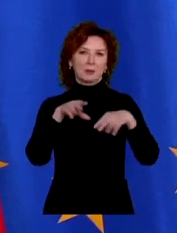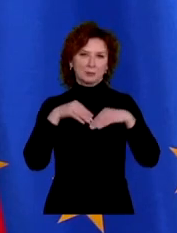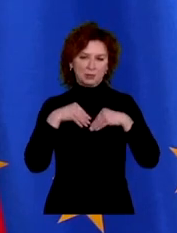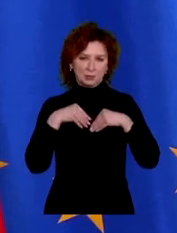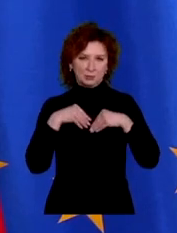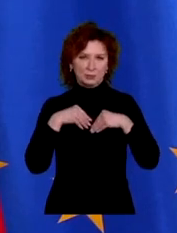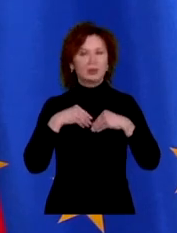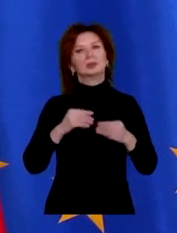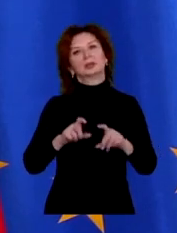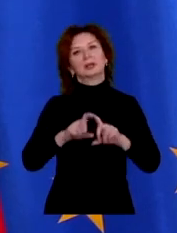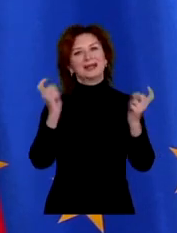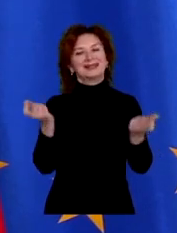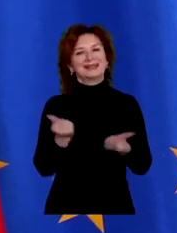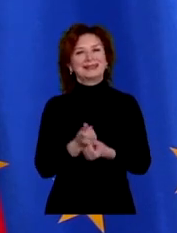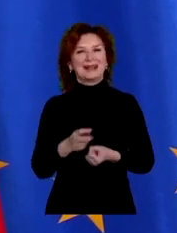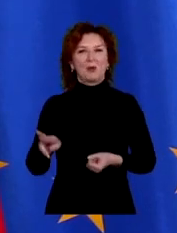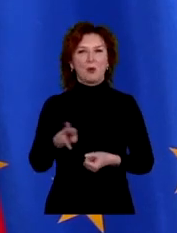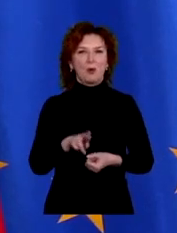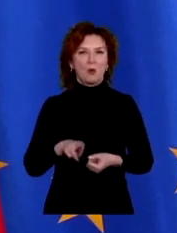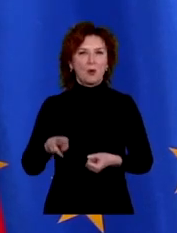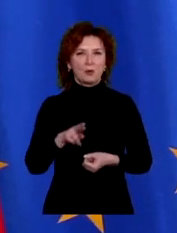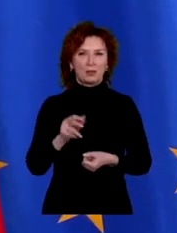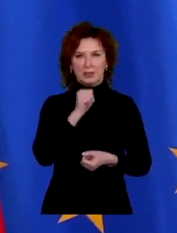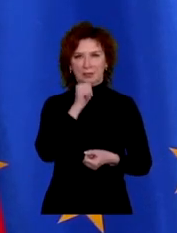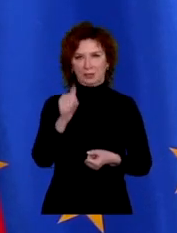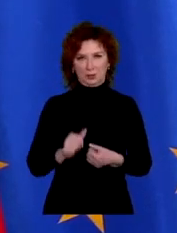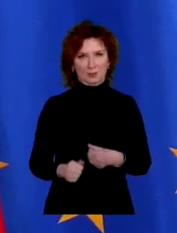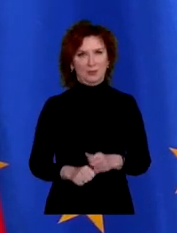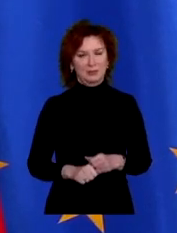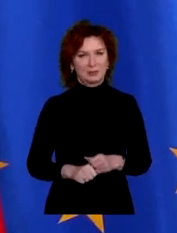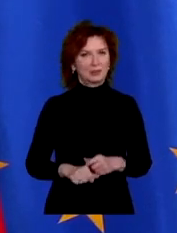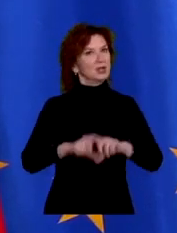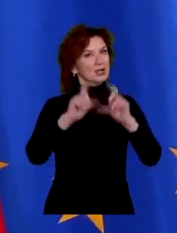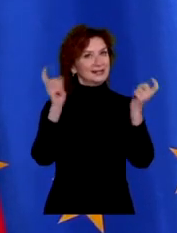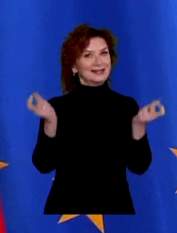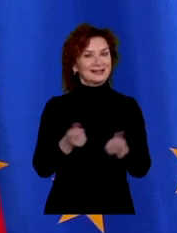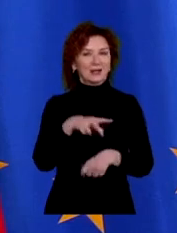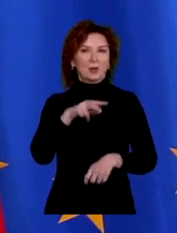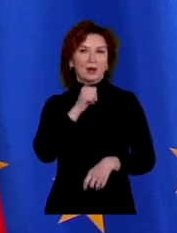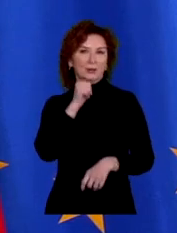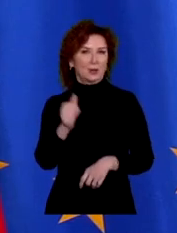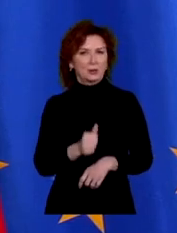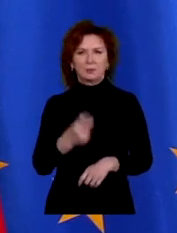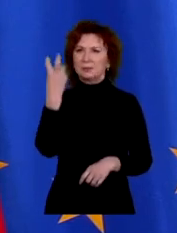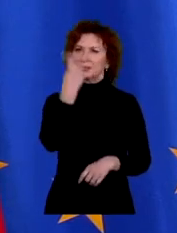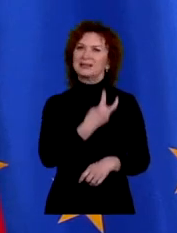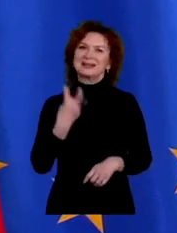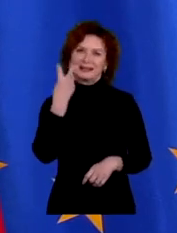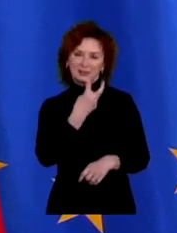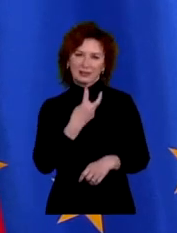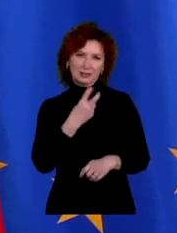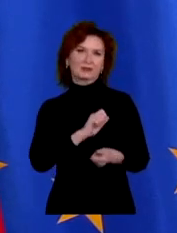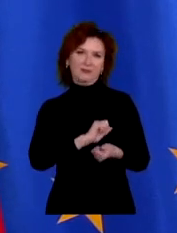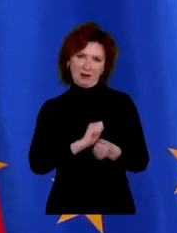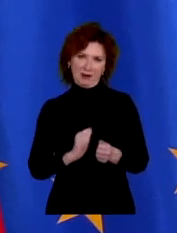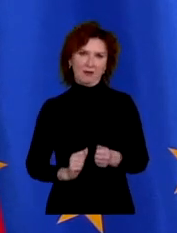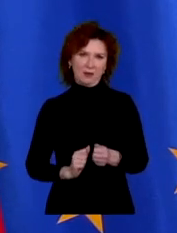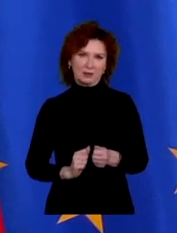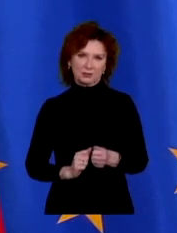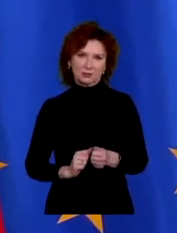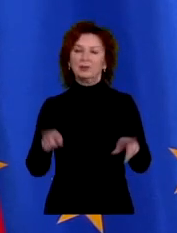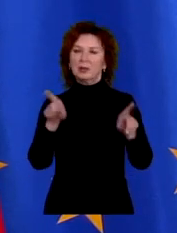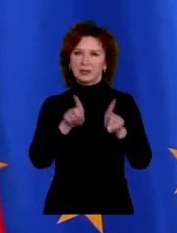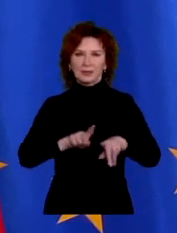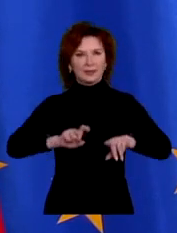Radę Europejską, a więc no, zainicjowanie, zainteresowania całej Unii Europejskiej, ale nie tylko deklaratywnego, ale także w